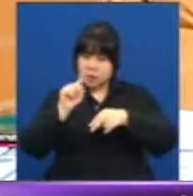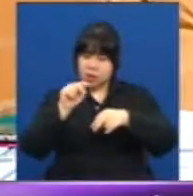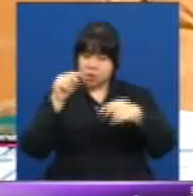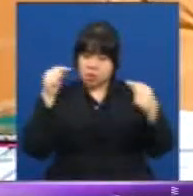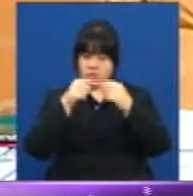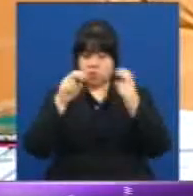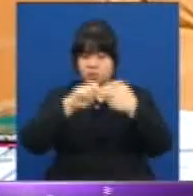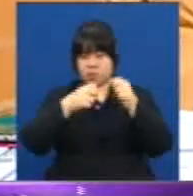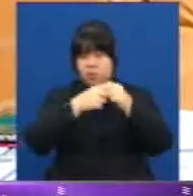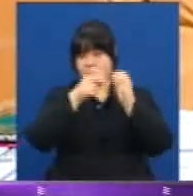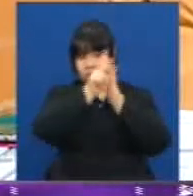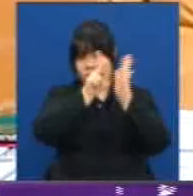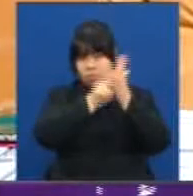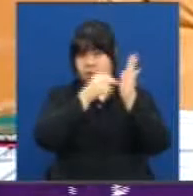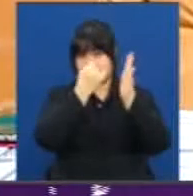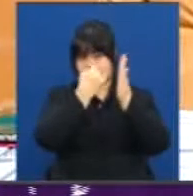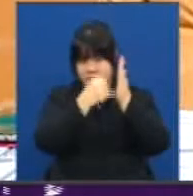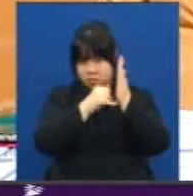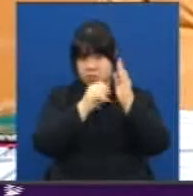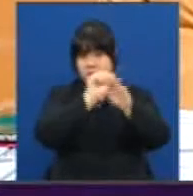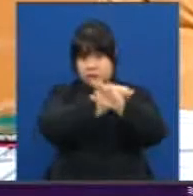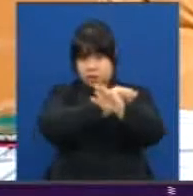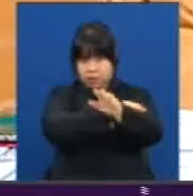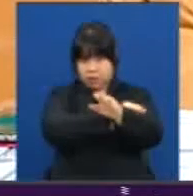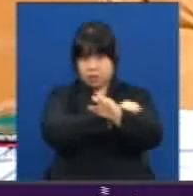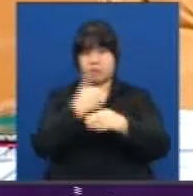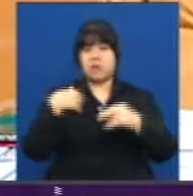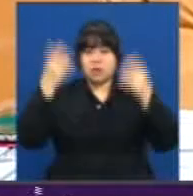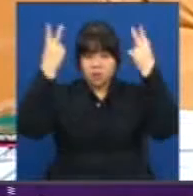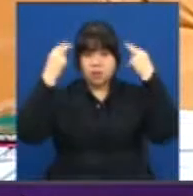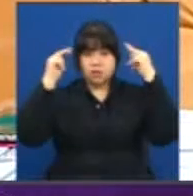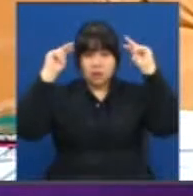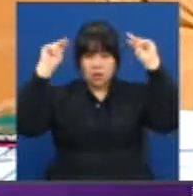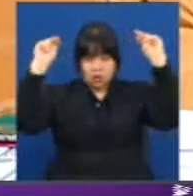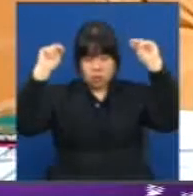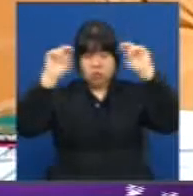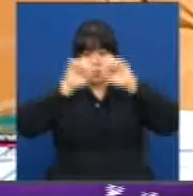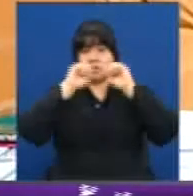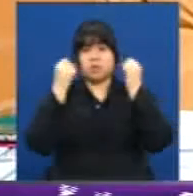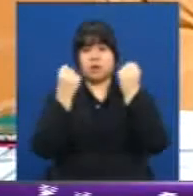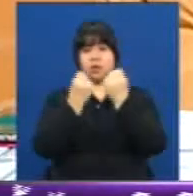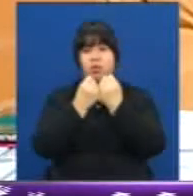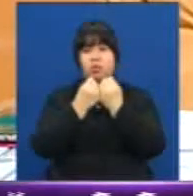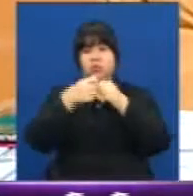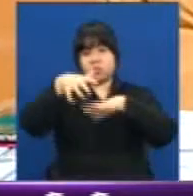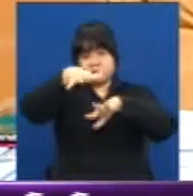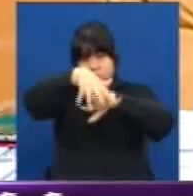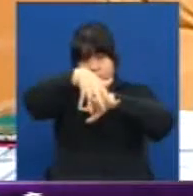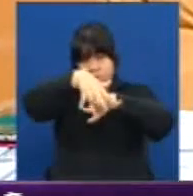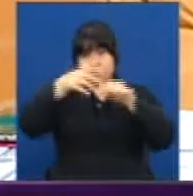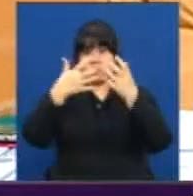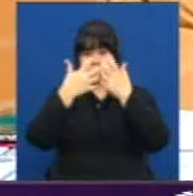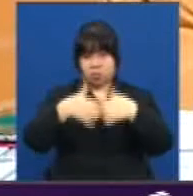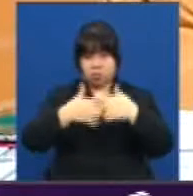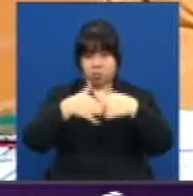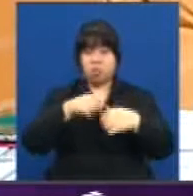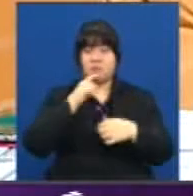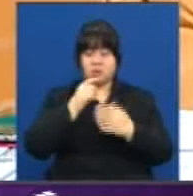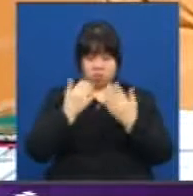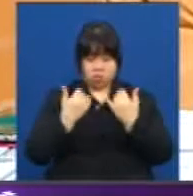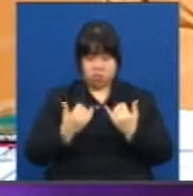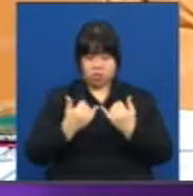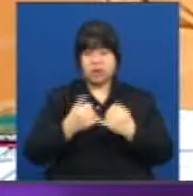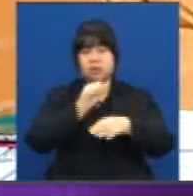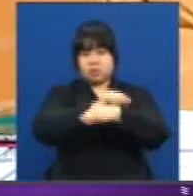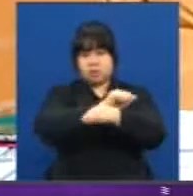ผิดกฎหมายในประเทศไทยซึ่งนายกสมาคมอุตสาหกรรมทอผ้าไทยก็ออกมายืนยันนะคะว่าในอุตสาหกรรมสิ่งทอใช้แรง